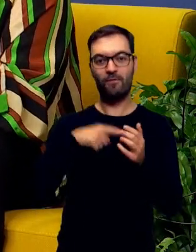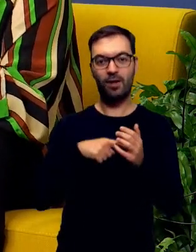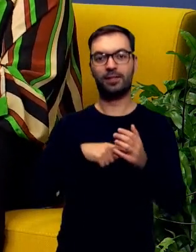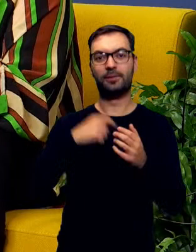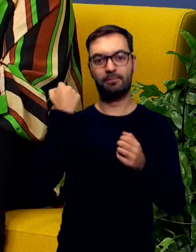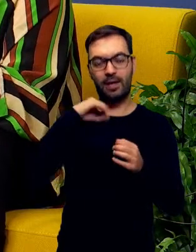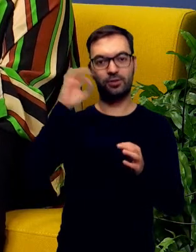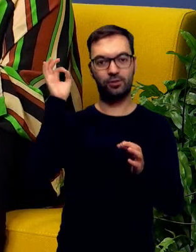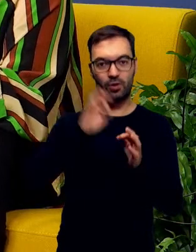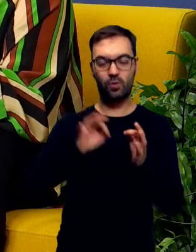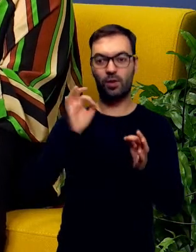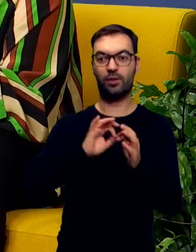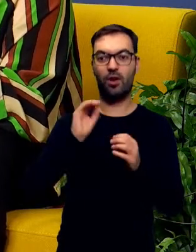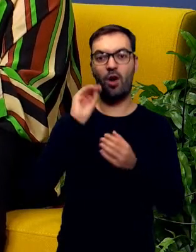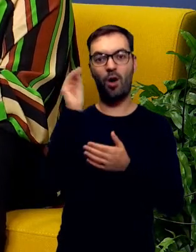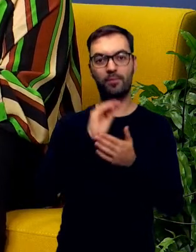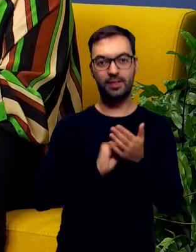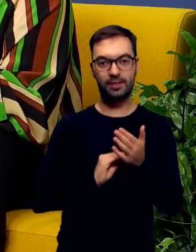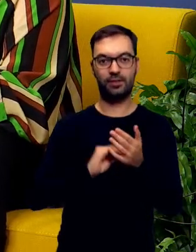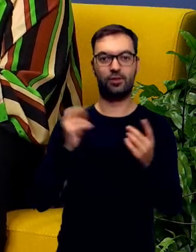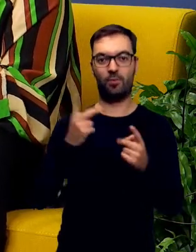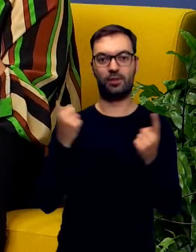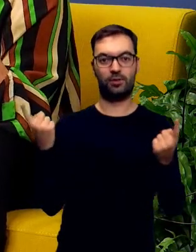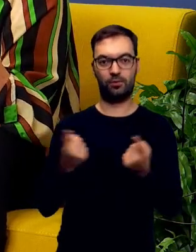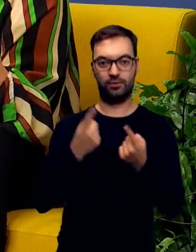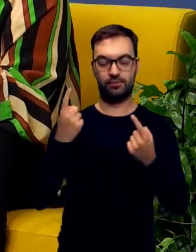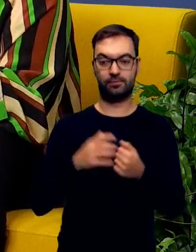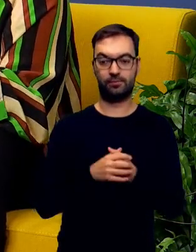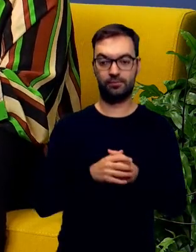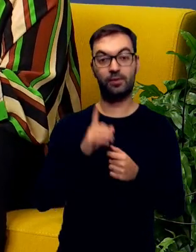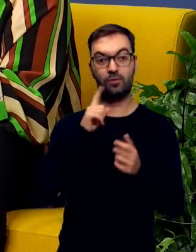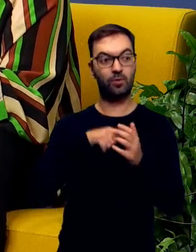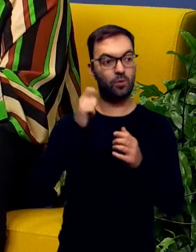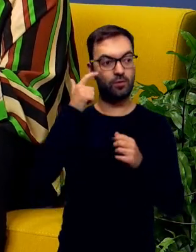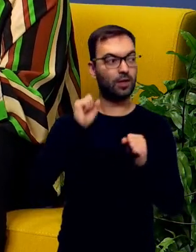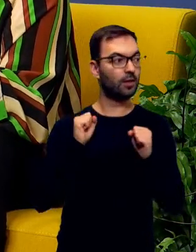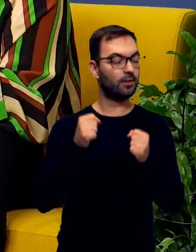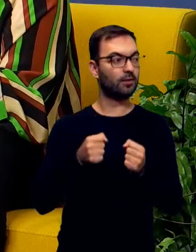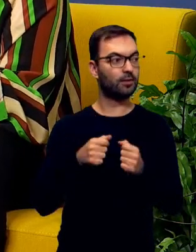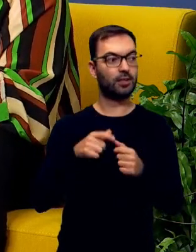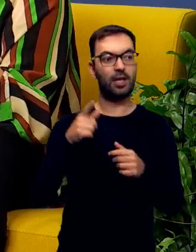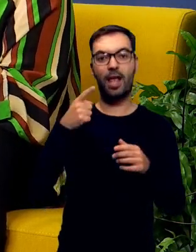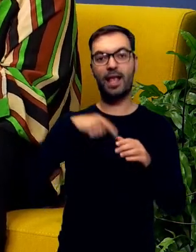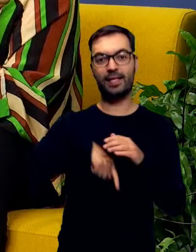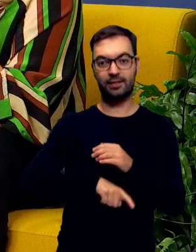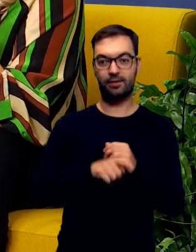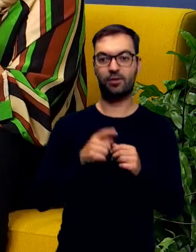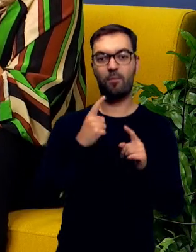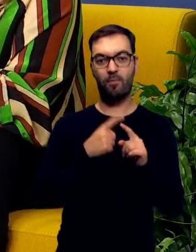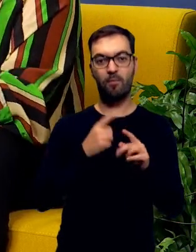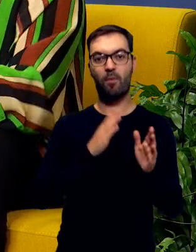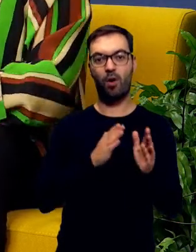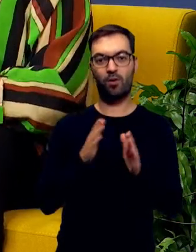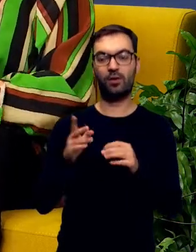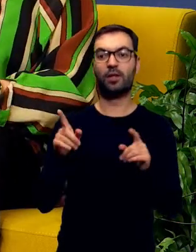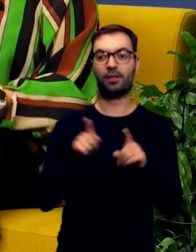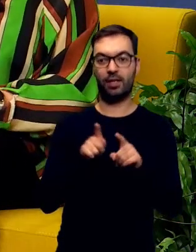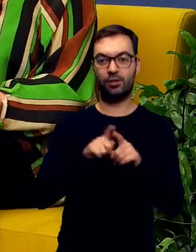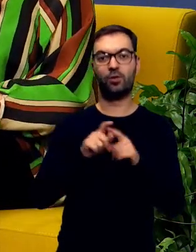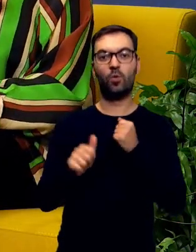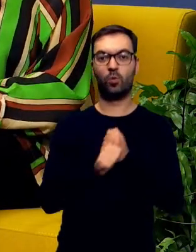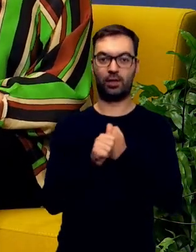właśnie bardzo szczegółowo opisać te obie akcje, zwłaszcza akcje w jaskini, krok po kroku,